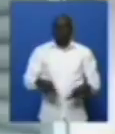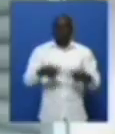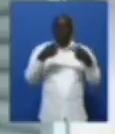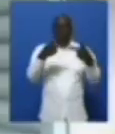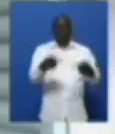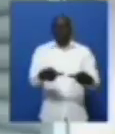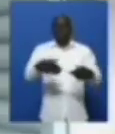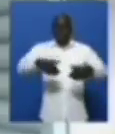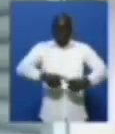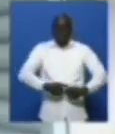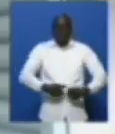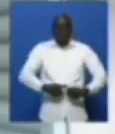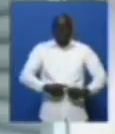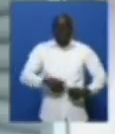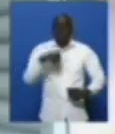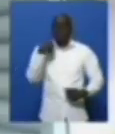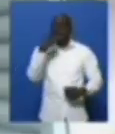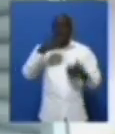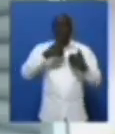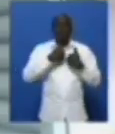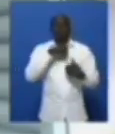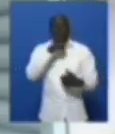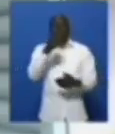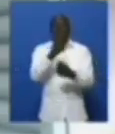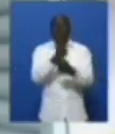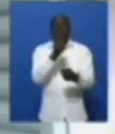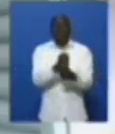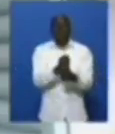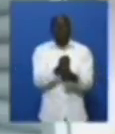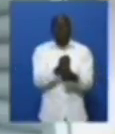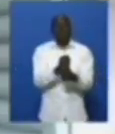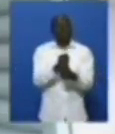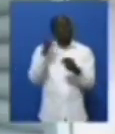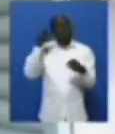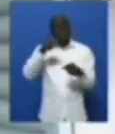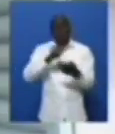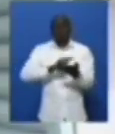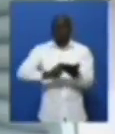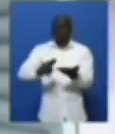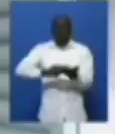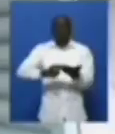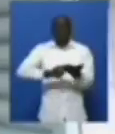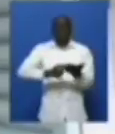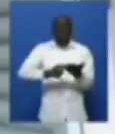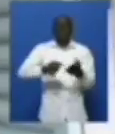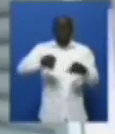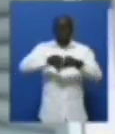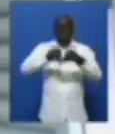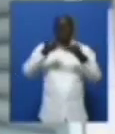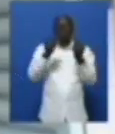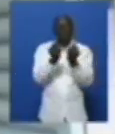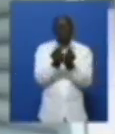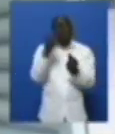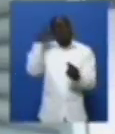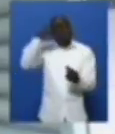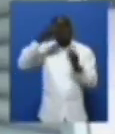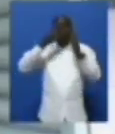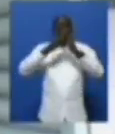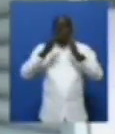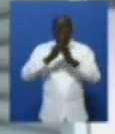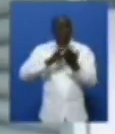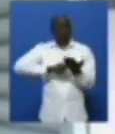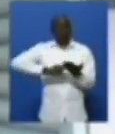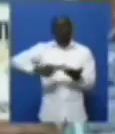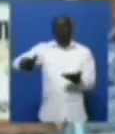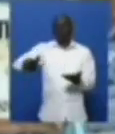jeunes qui n'avaient pas de travail de s'occuper de leur quartier, de nettoyer les quartiers pour que la ville soit propre. Qu'est-ce qu'on dit